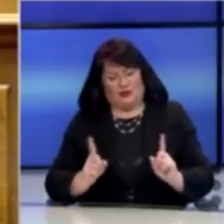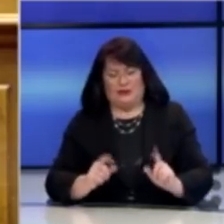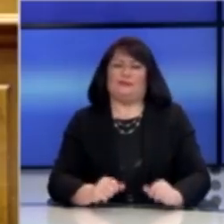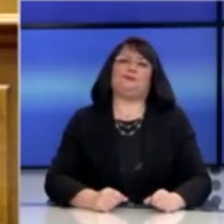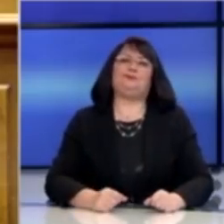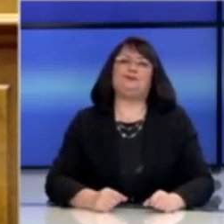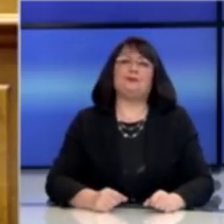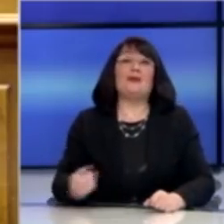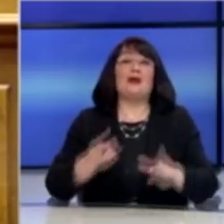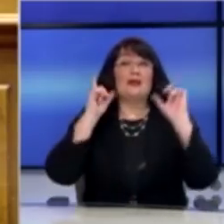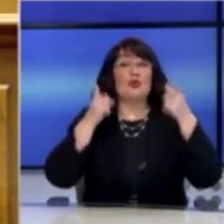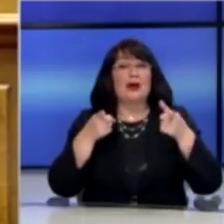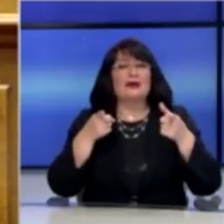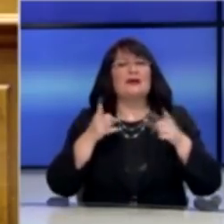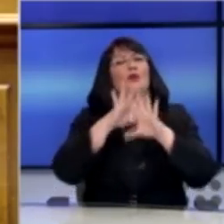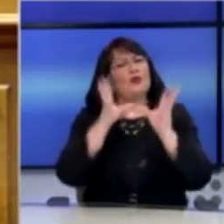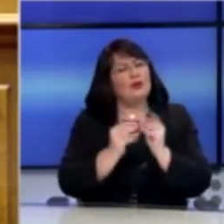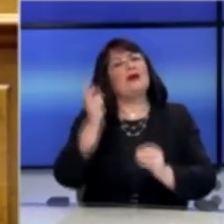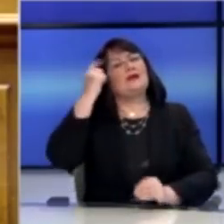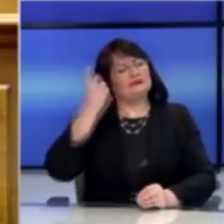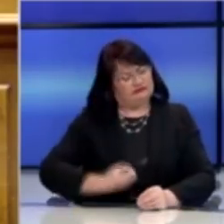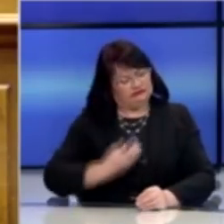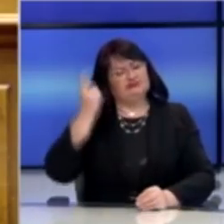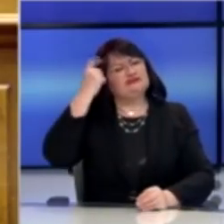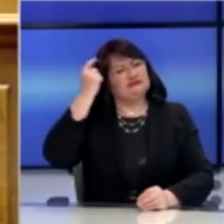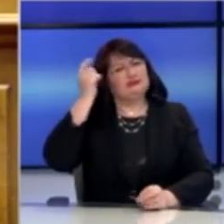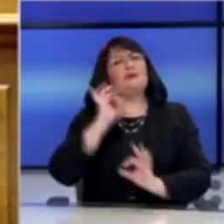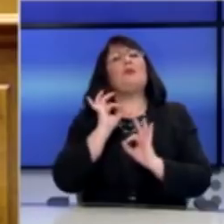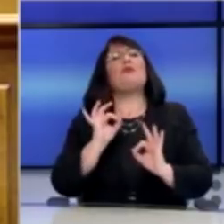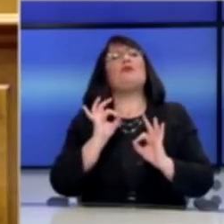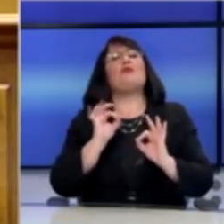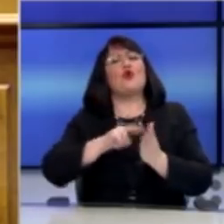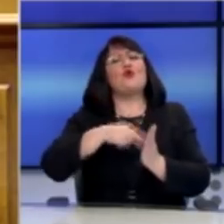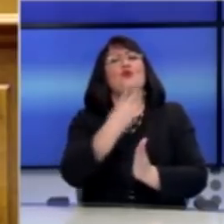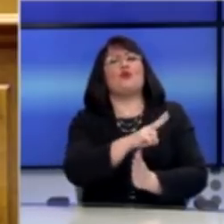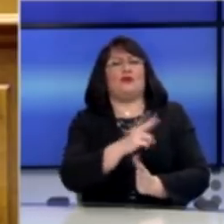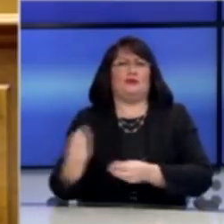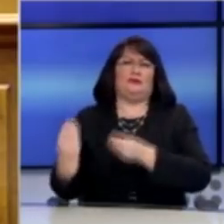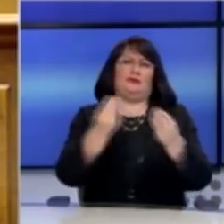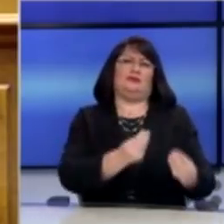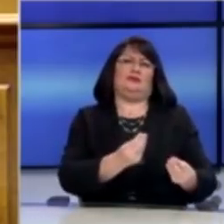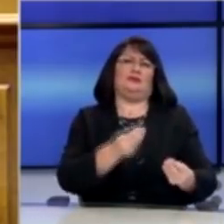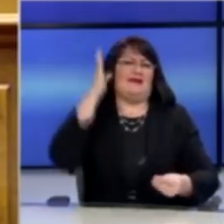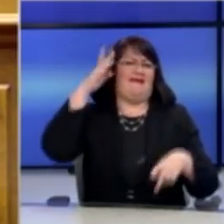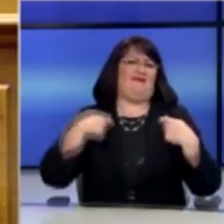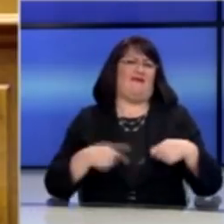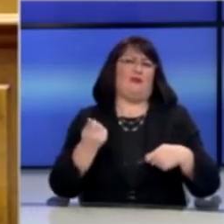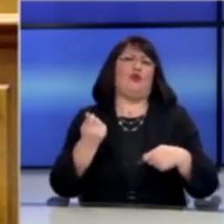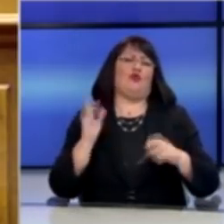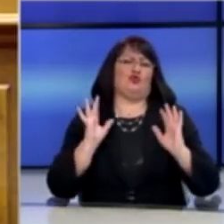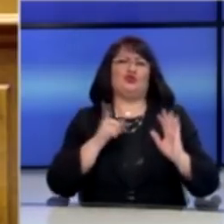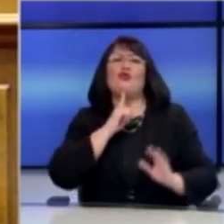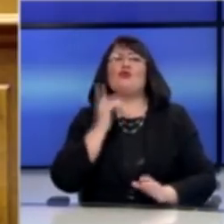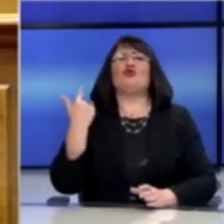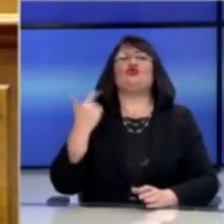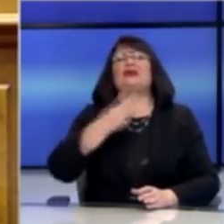Δημοκρατίας. Η Νέα Δημοκρατία έχει πλήρη ενσυναίσθηση της αποστολής που της έχει αναθέσει το κεφάλαιο, όπως πριν